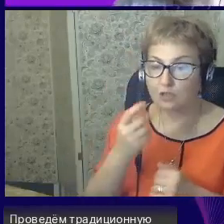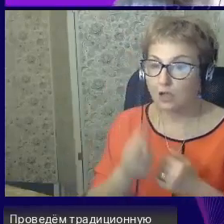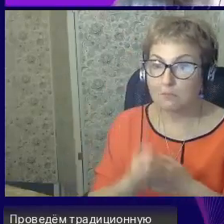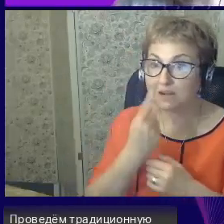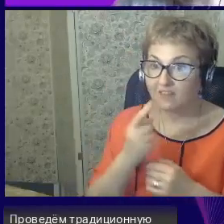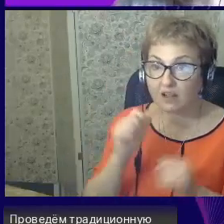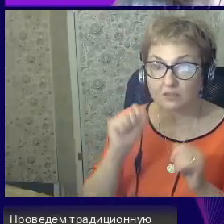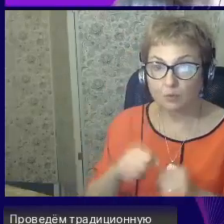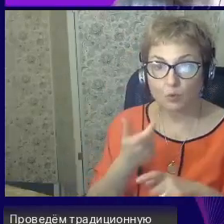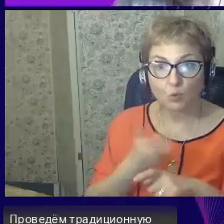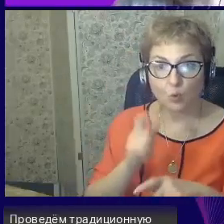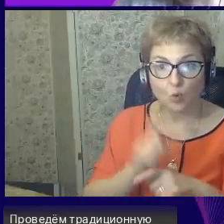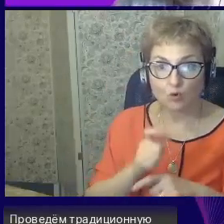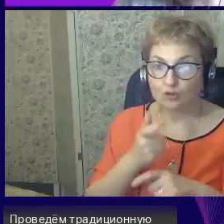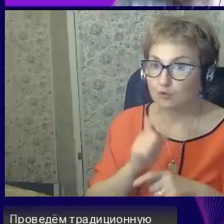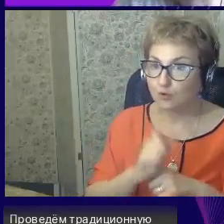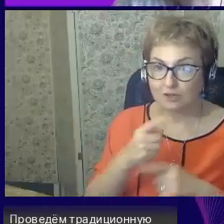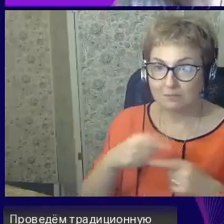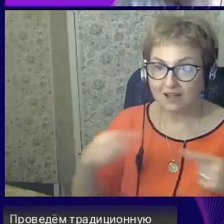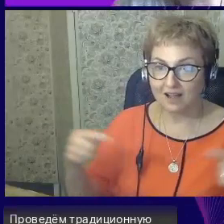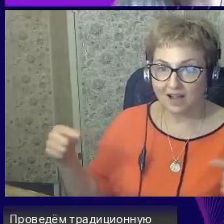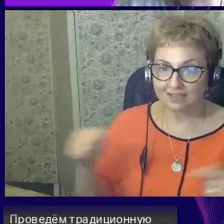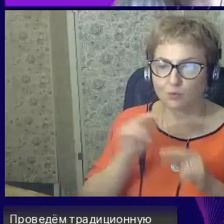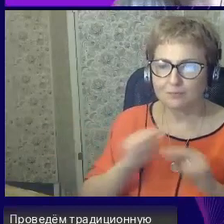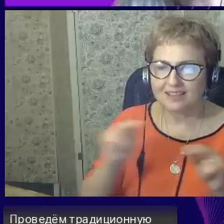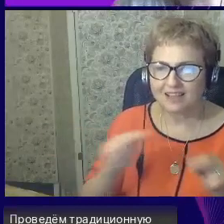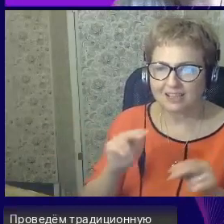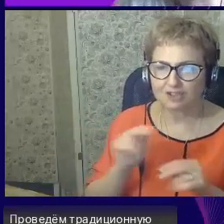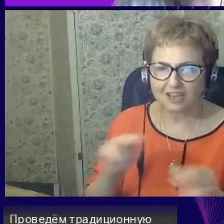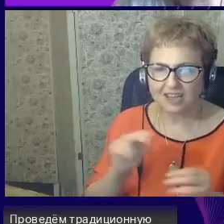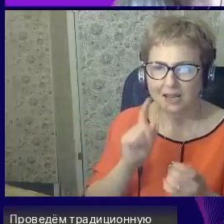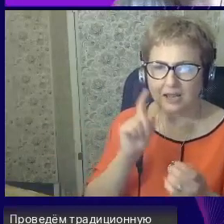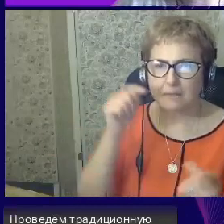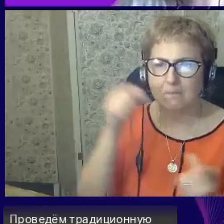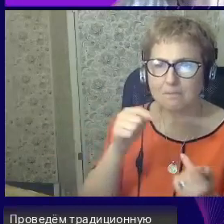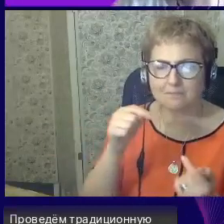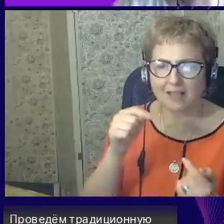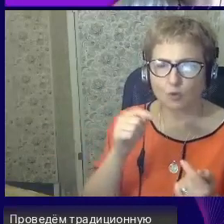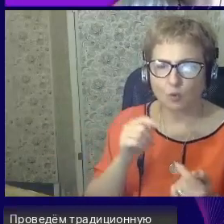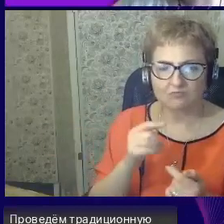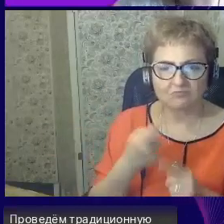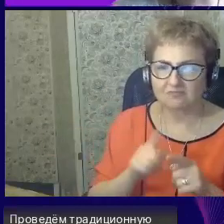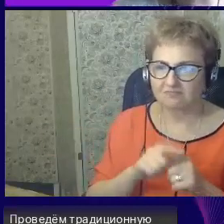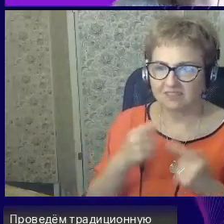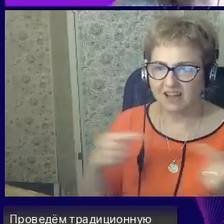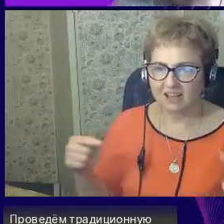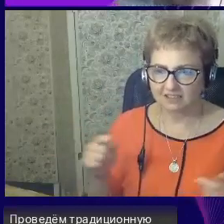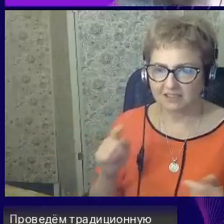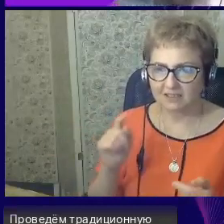могут очень-очень по-разному. Поэтому педагогический и тренерский подход, конечно, тут тоже бывает